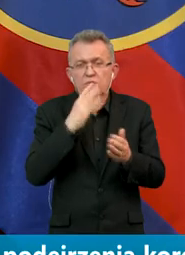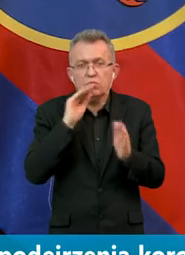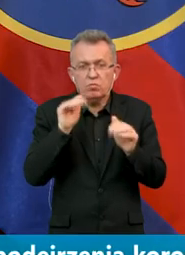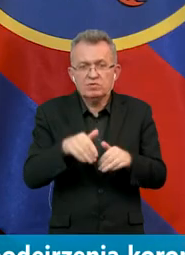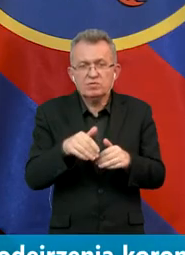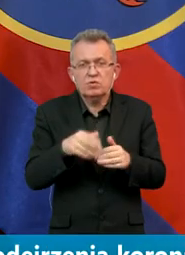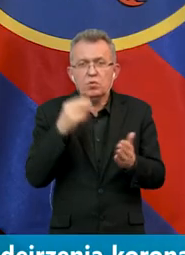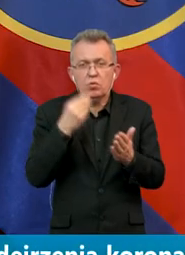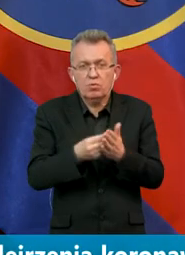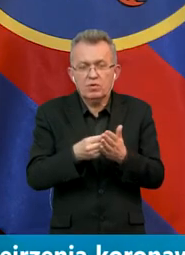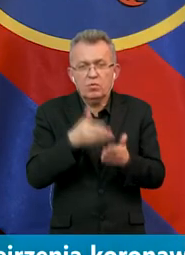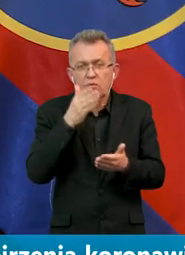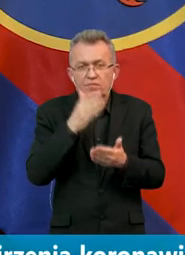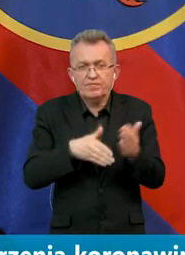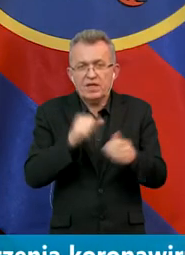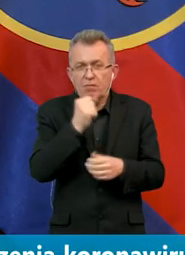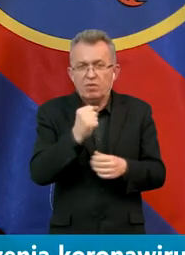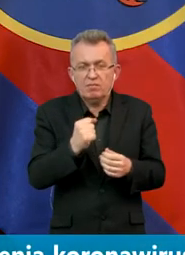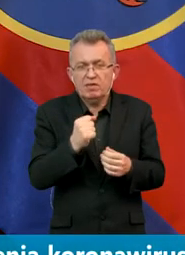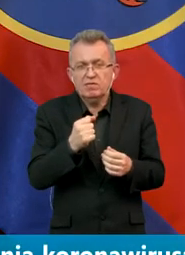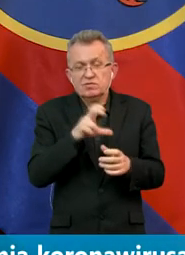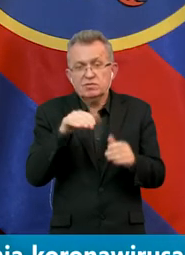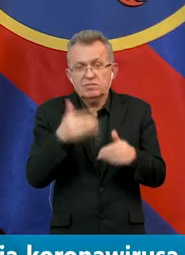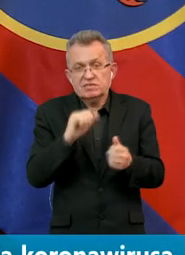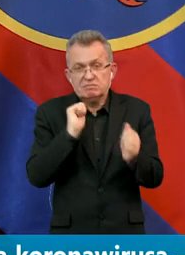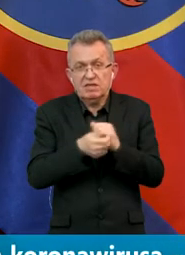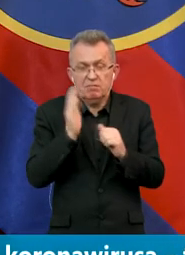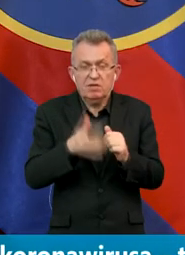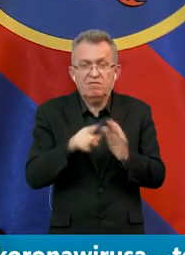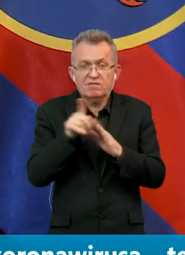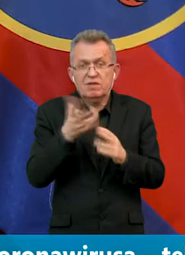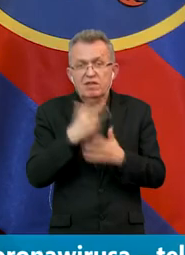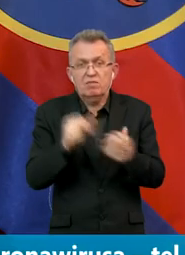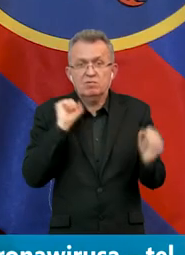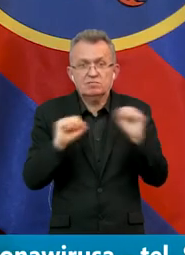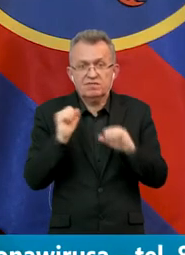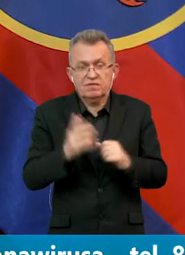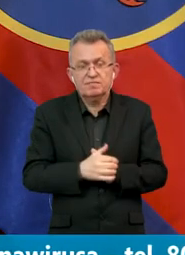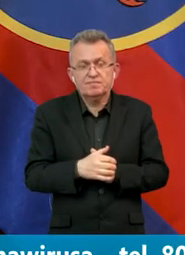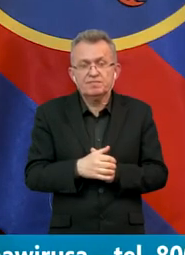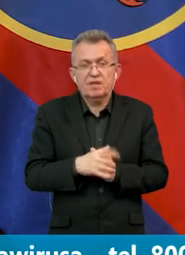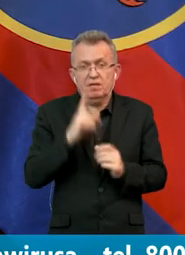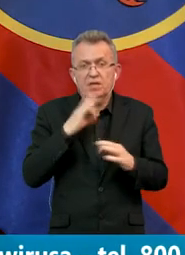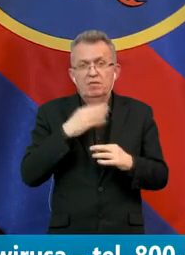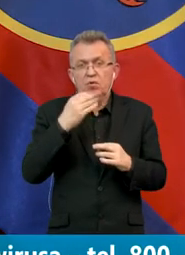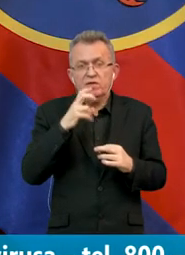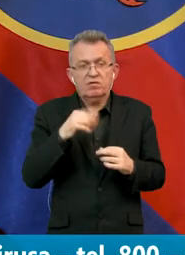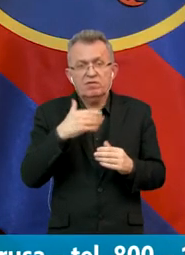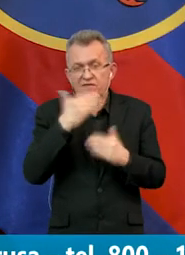możliwości kupna abonamentów i opłat zryczałtowanych? Czy będą jakieś zmiany, zwłaszcza dotyczące niepełnosprawnych? Pani Moniko, nie